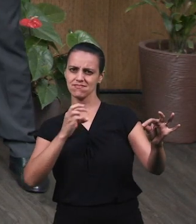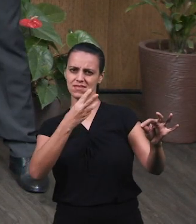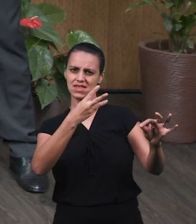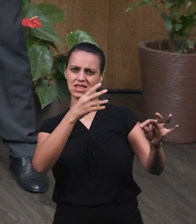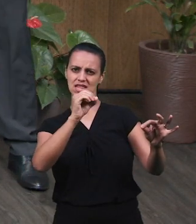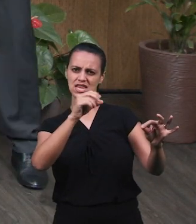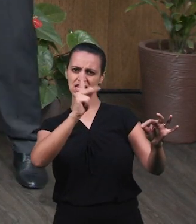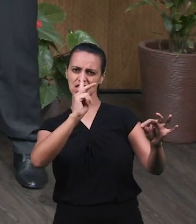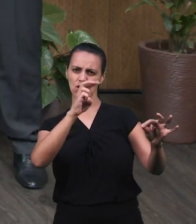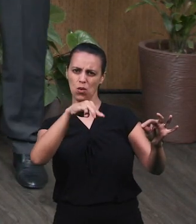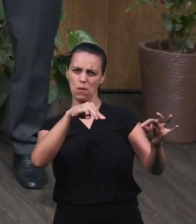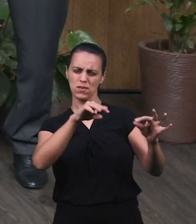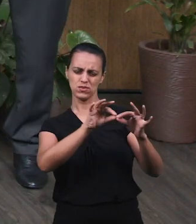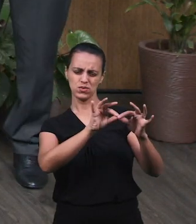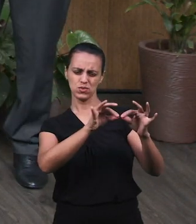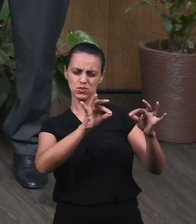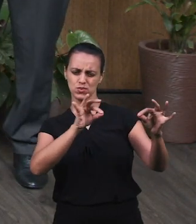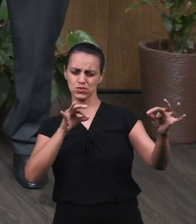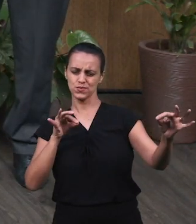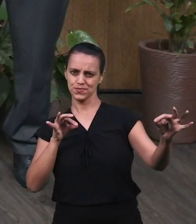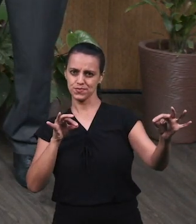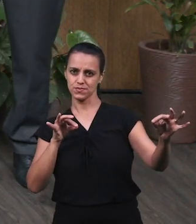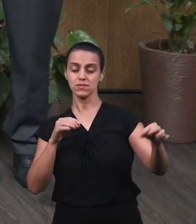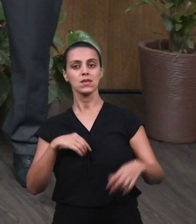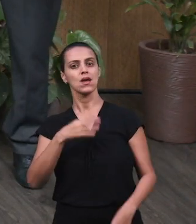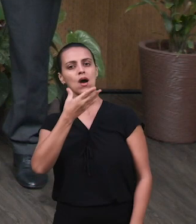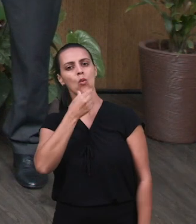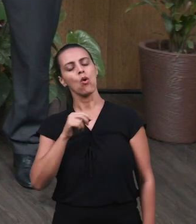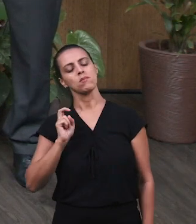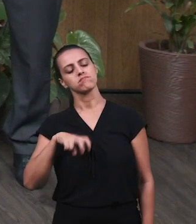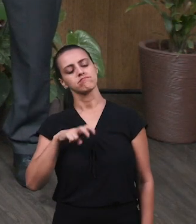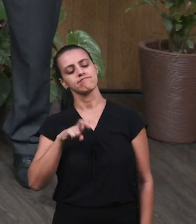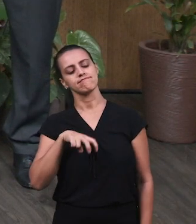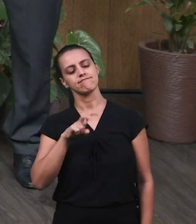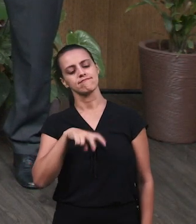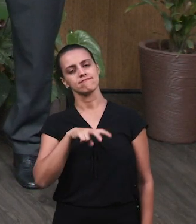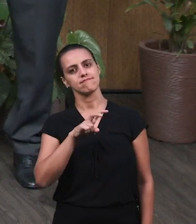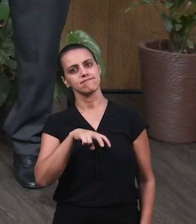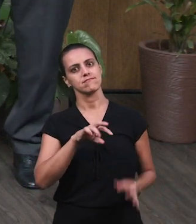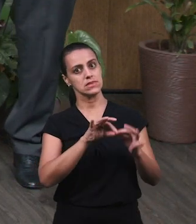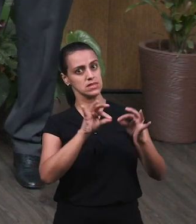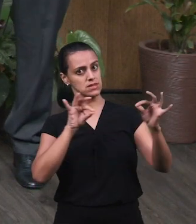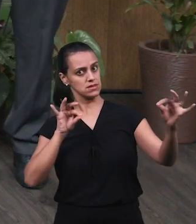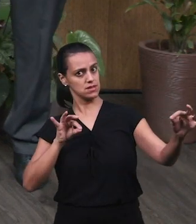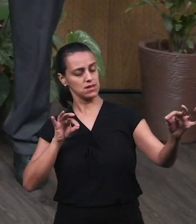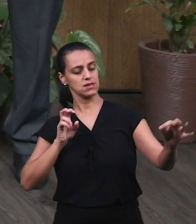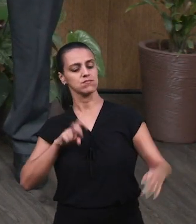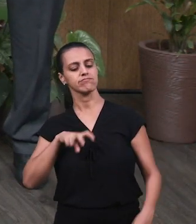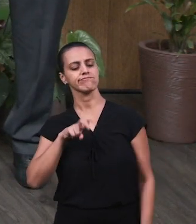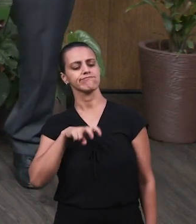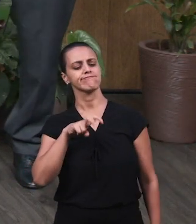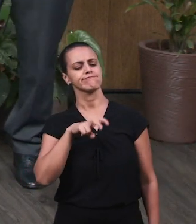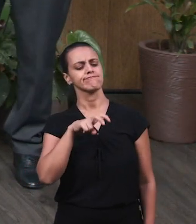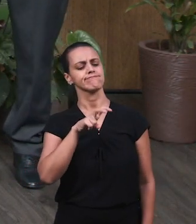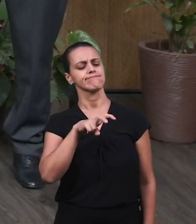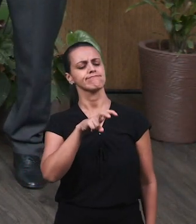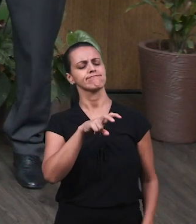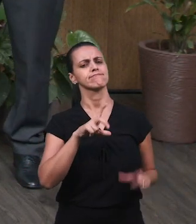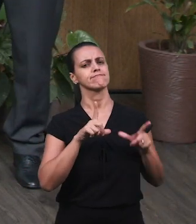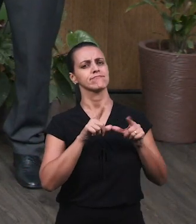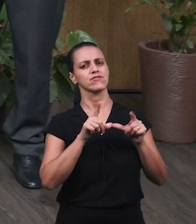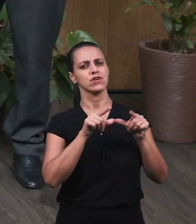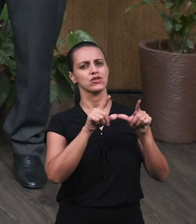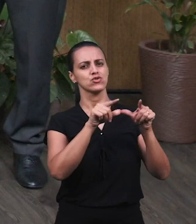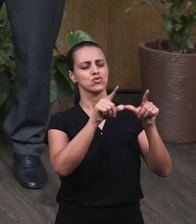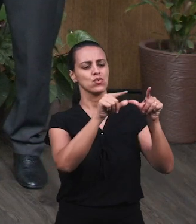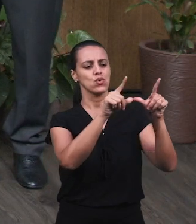allé jusqu'à là, il a parcouru cette distance, il a voyagé à la recherche de Jésus parce que son fils était très